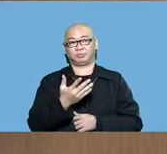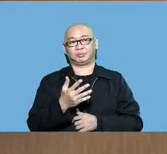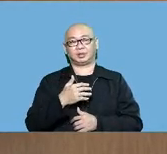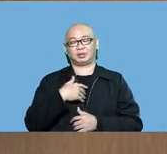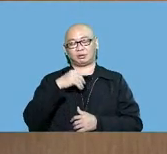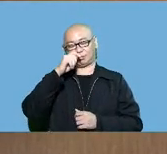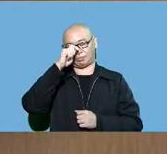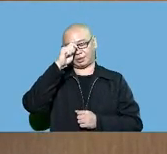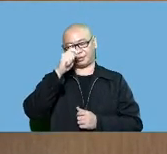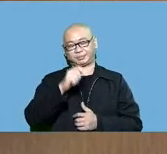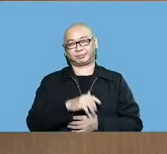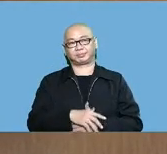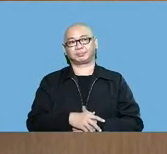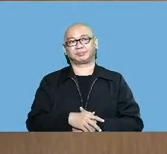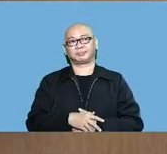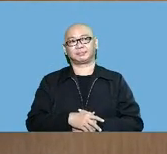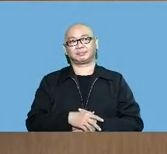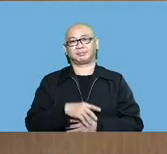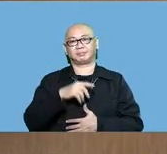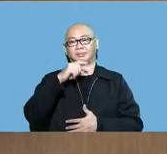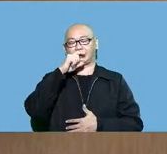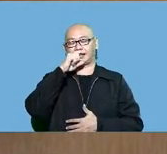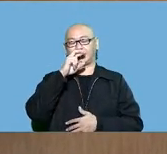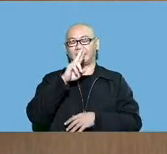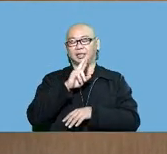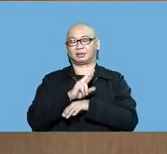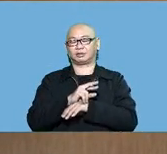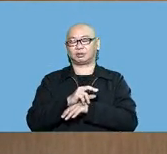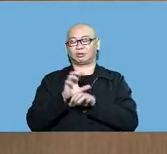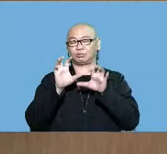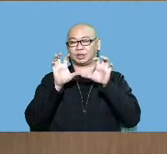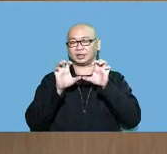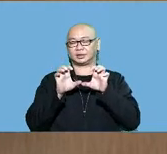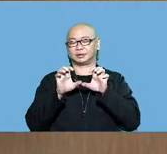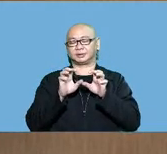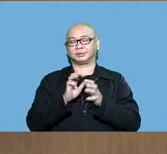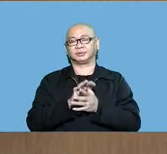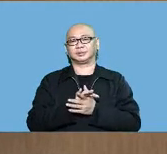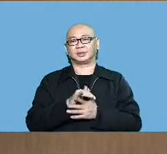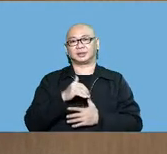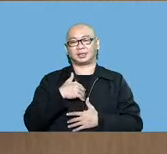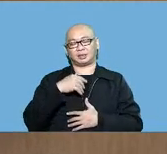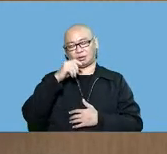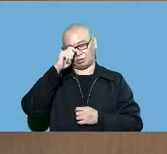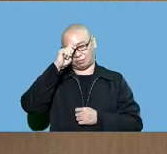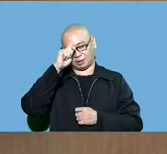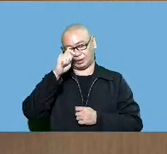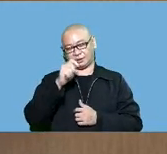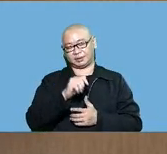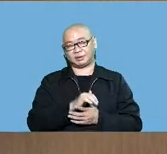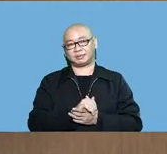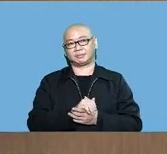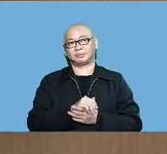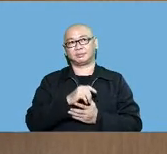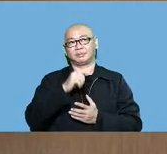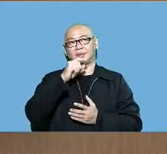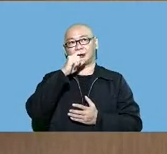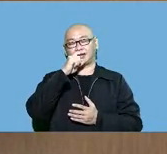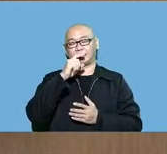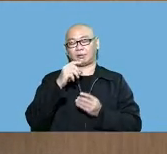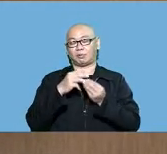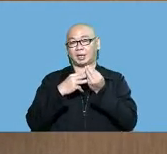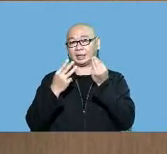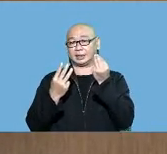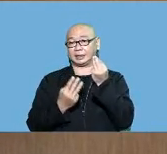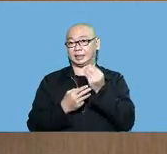Yang terhormat Bapak Rektor Universitas Negeri Semarang, yang saya hormati Bapak Wakil